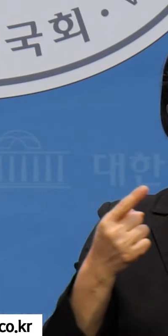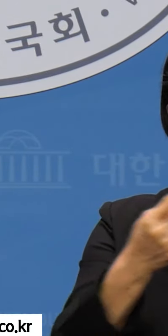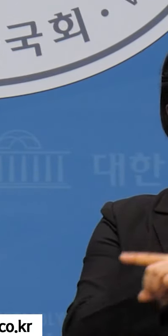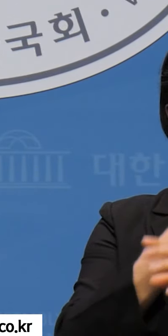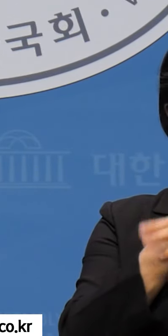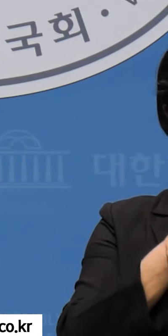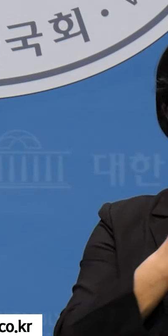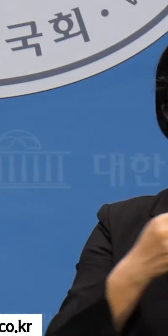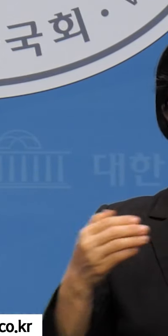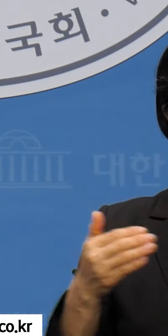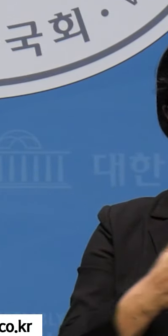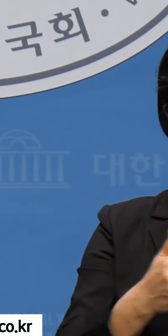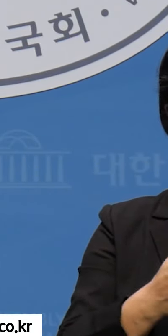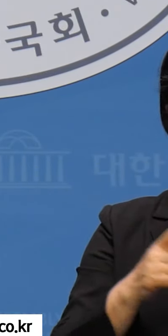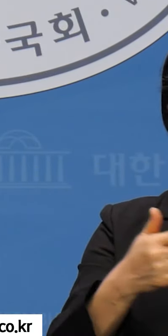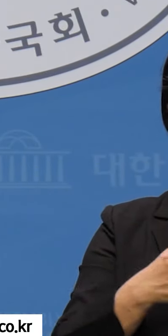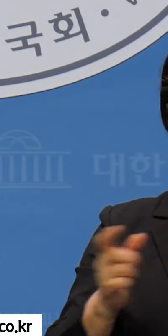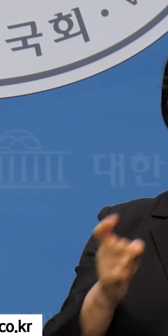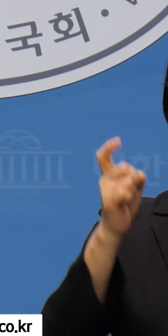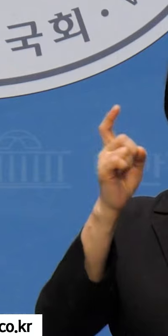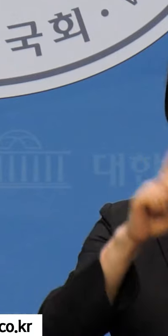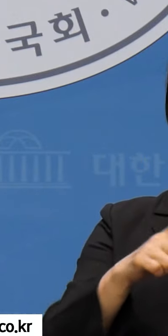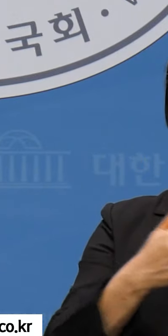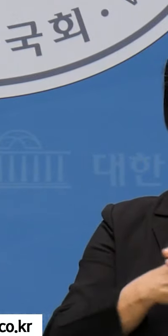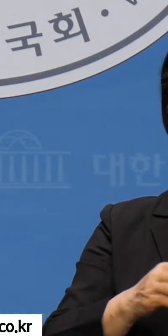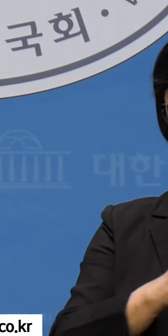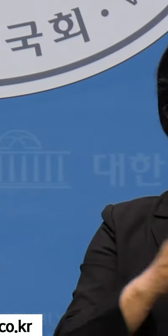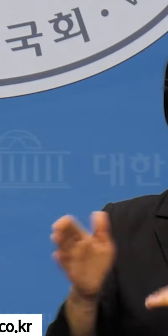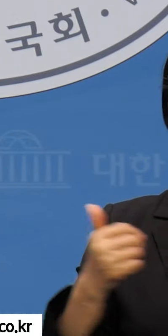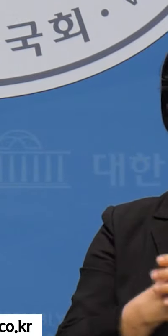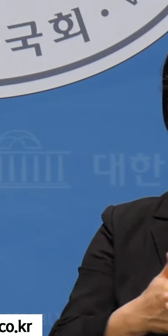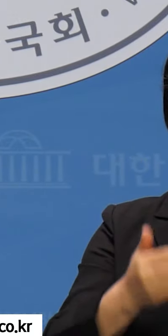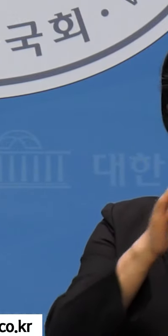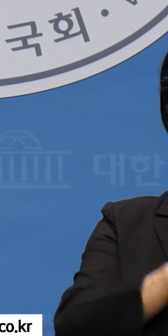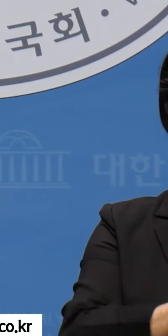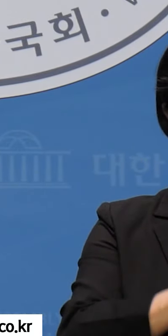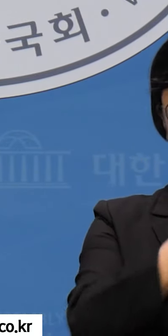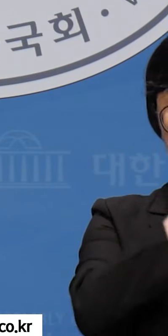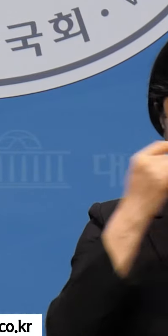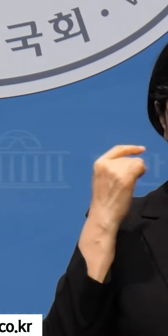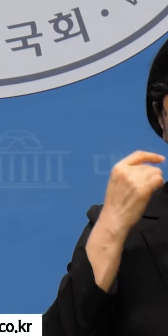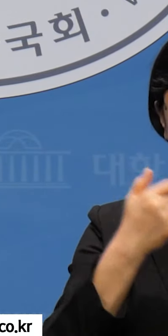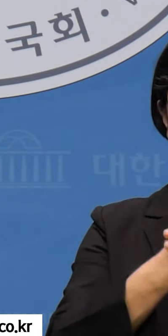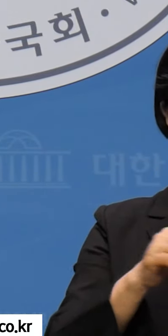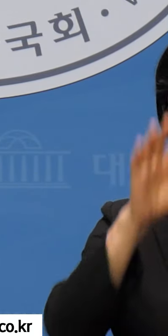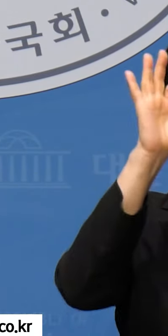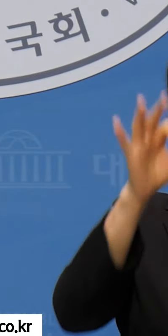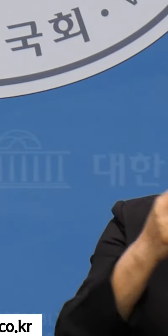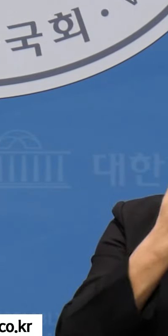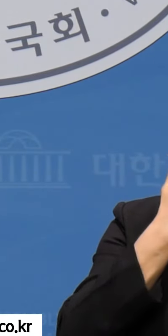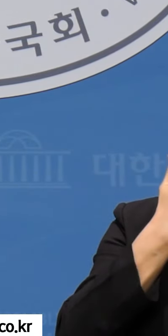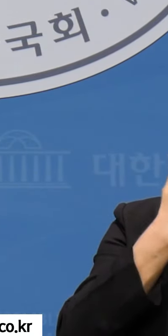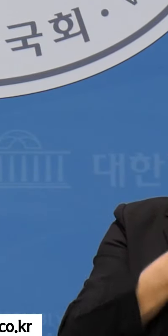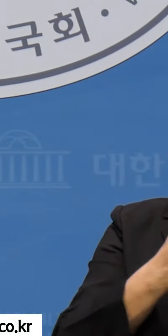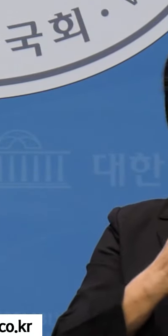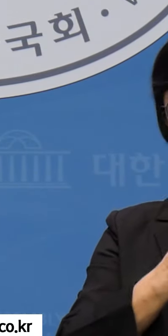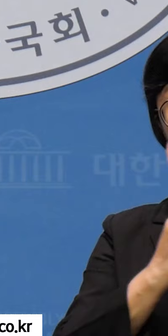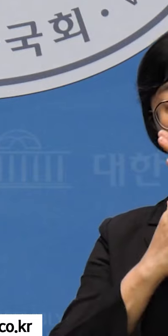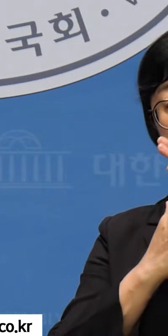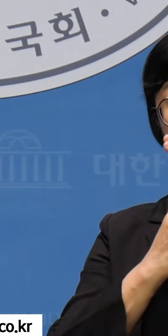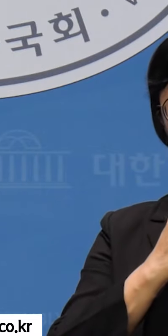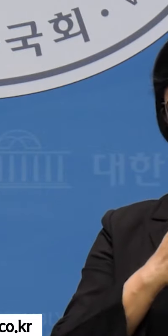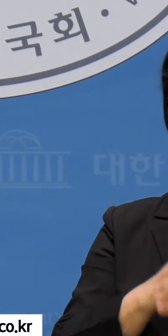기회를 잡았고 쟁점에 대한 정리나 보관된 증거도 보지 않은 채 기각